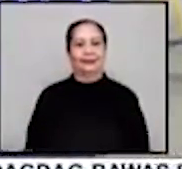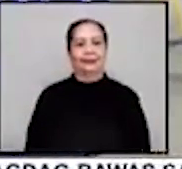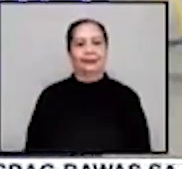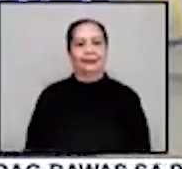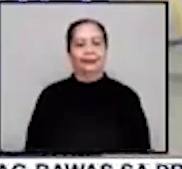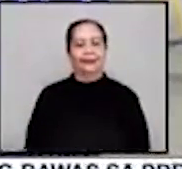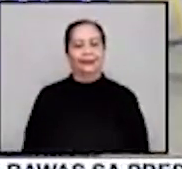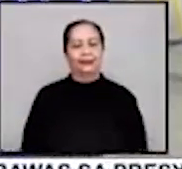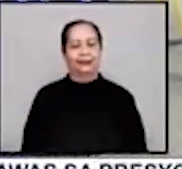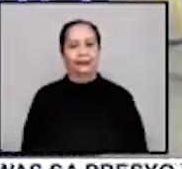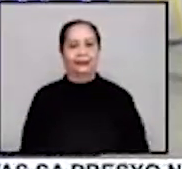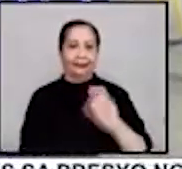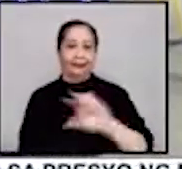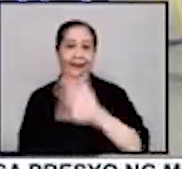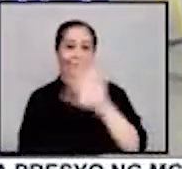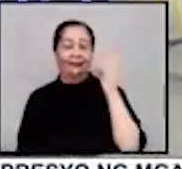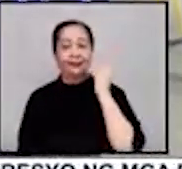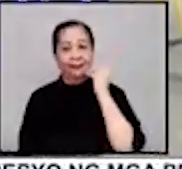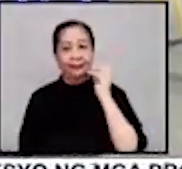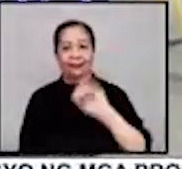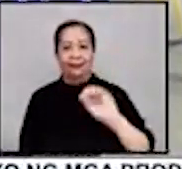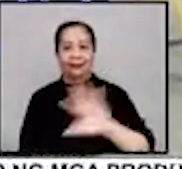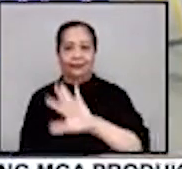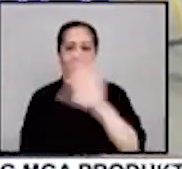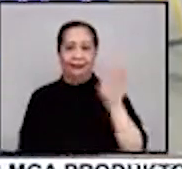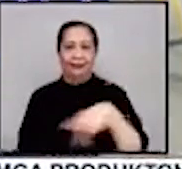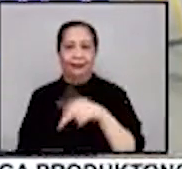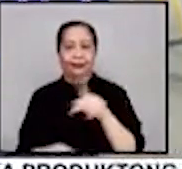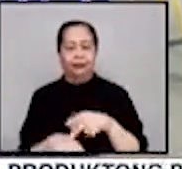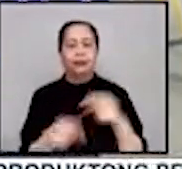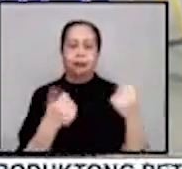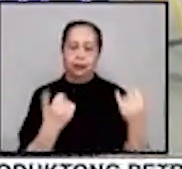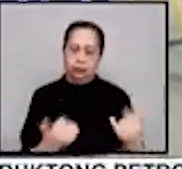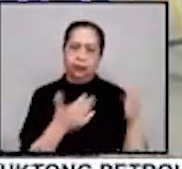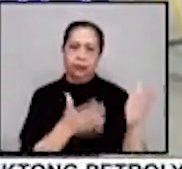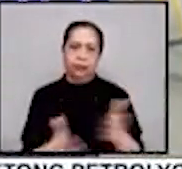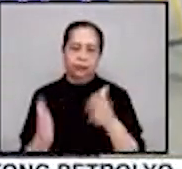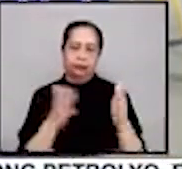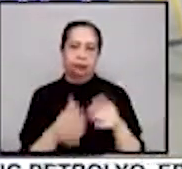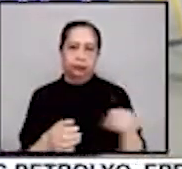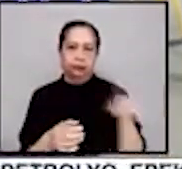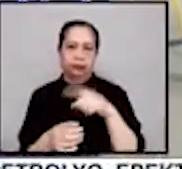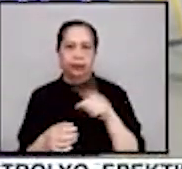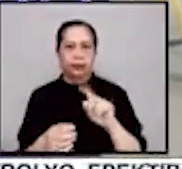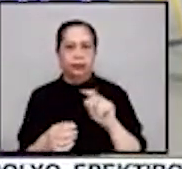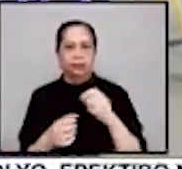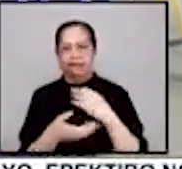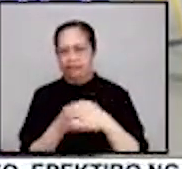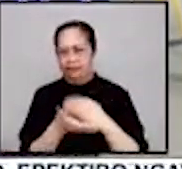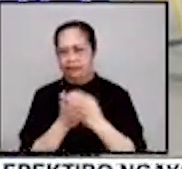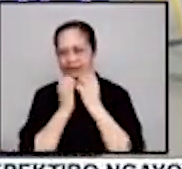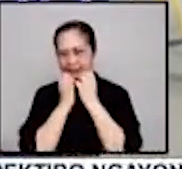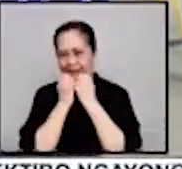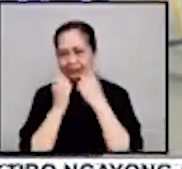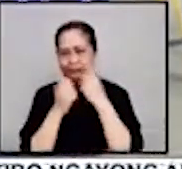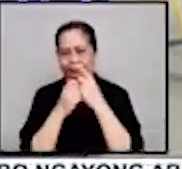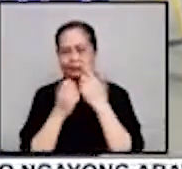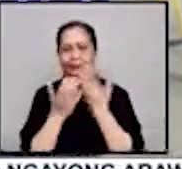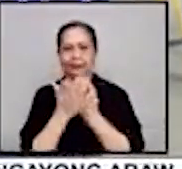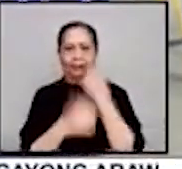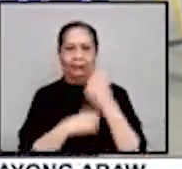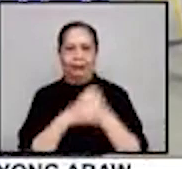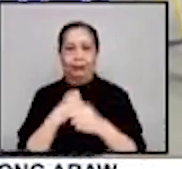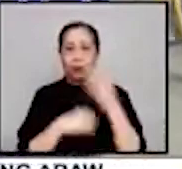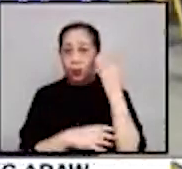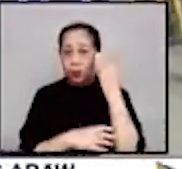Rise and shine, Diane. Rise and shine, Pilipinas. Pagpaplanuhan ilang motorista ang budget para sa pagsalubong sa New Year dahil sa